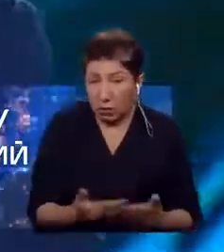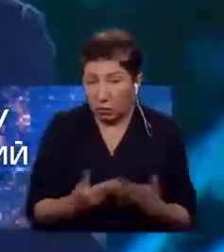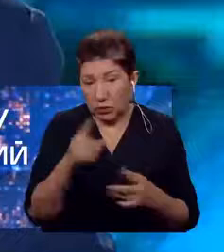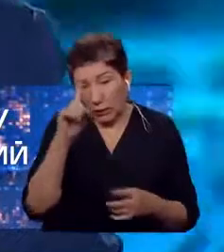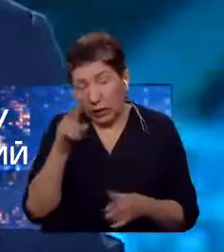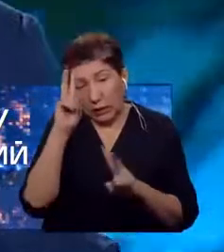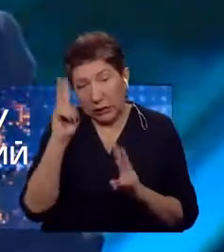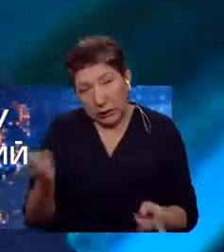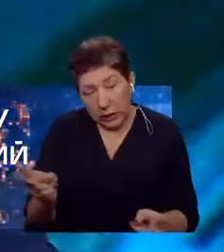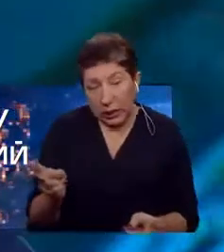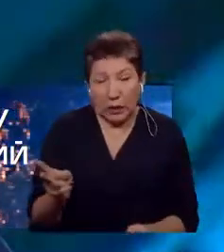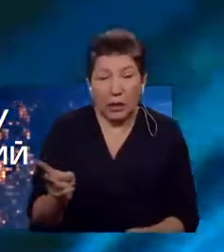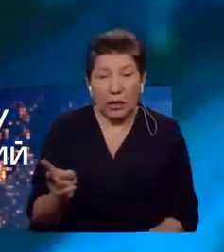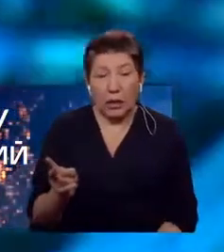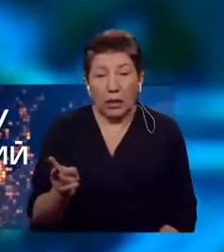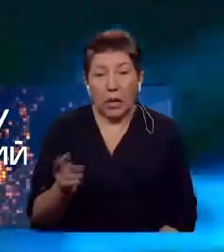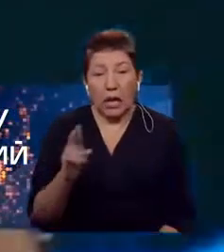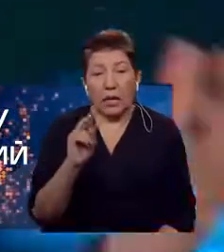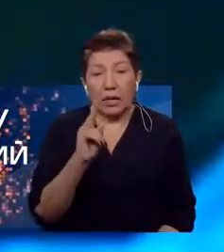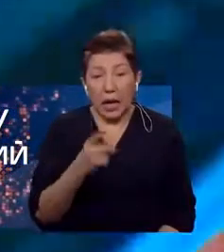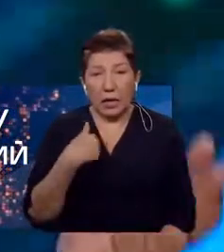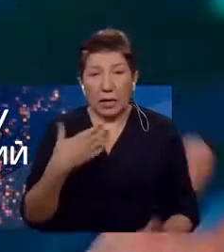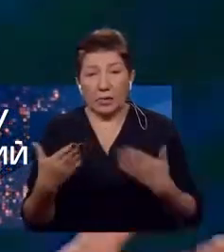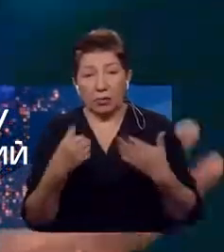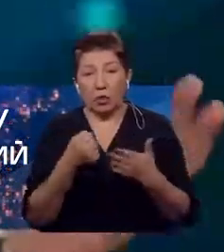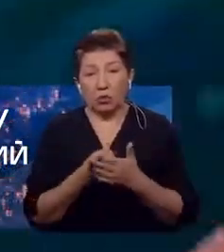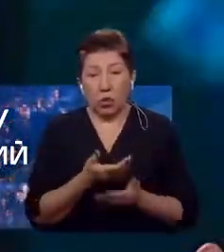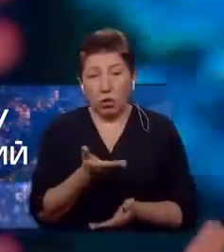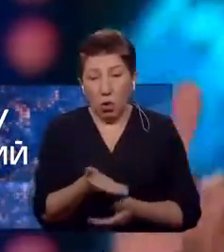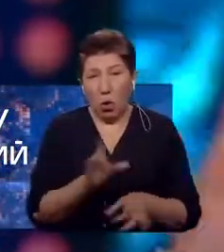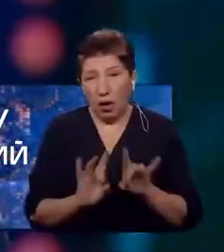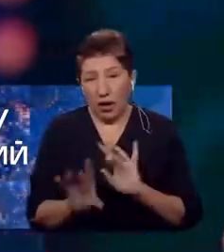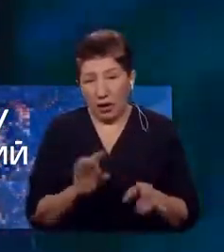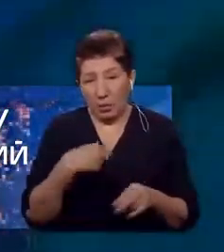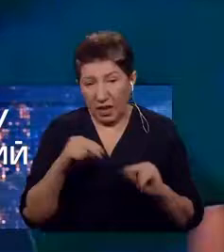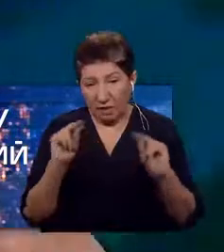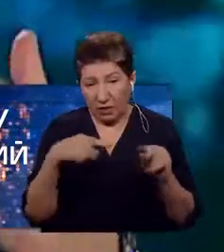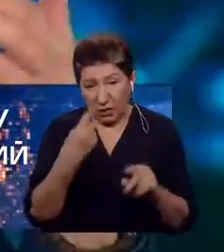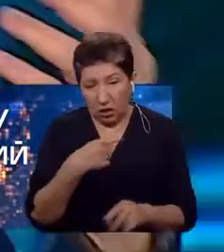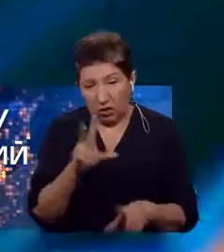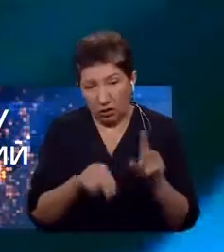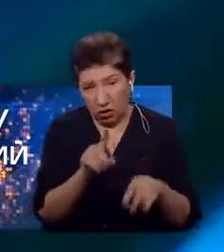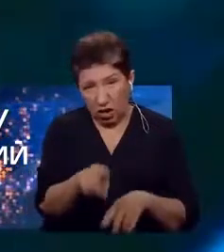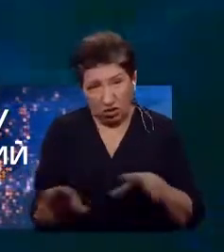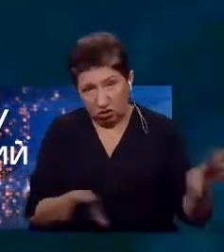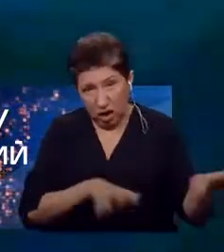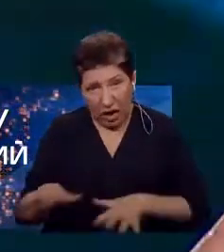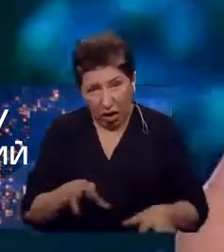знаю, може знає, може ні, як я ставлюсь до його цієї реклами. Я відверто кажу, що вважаю її